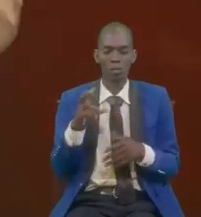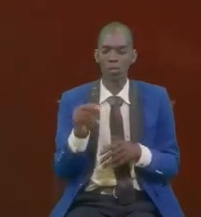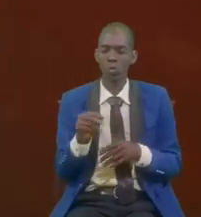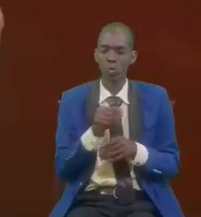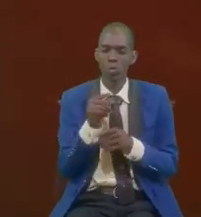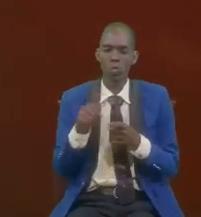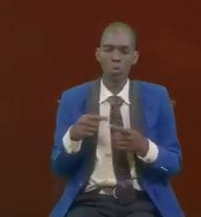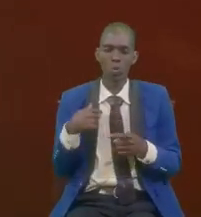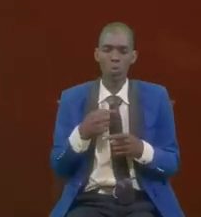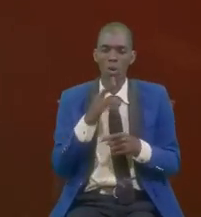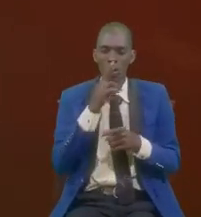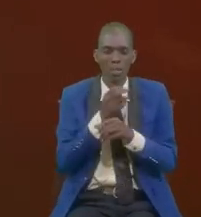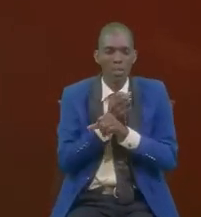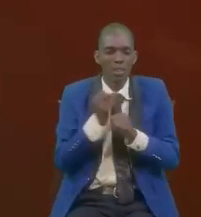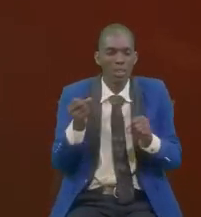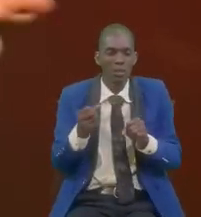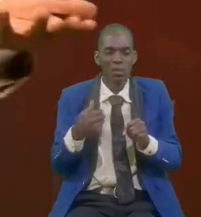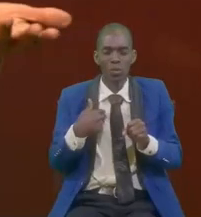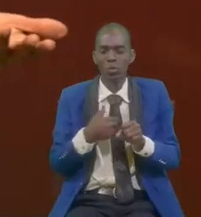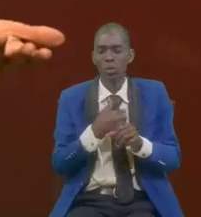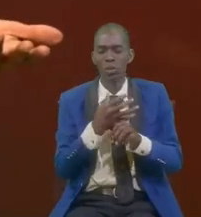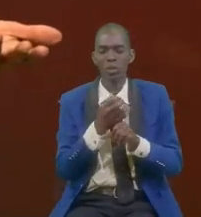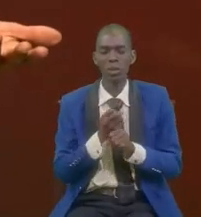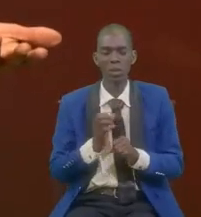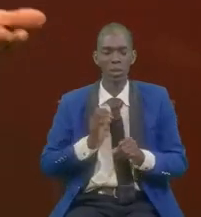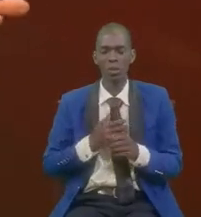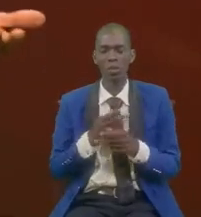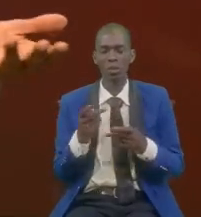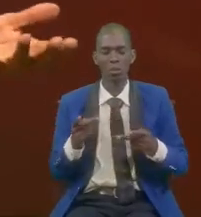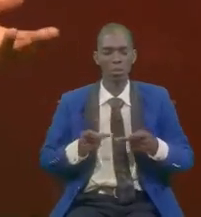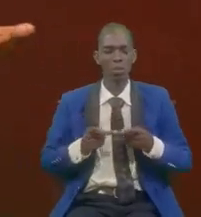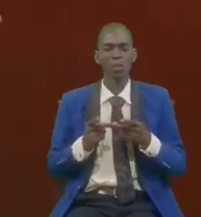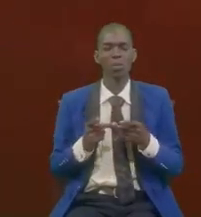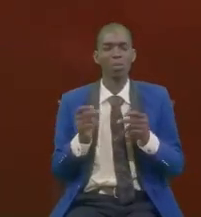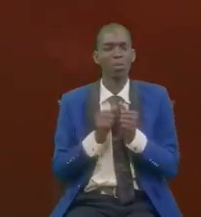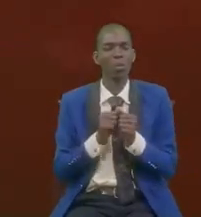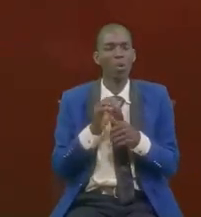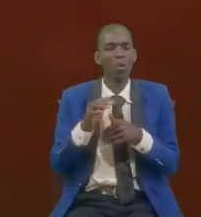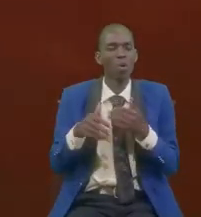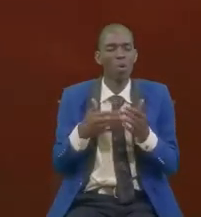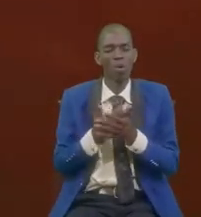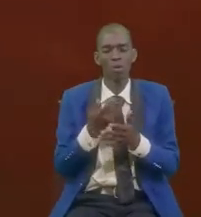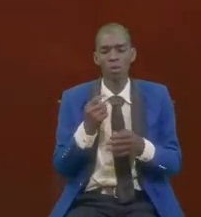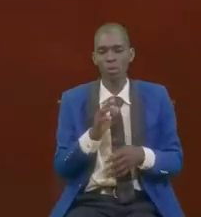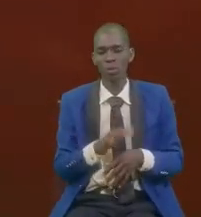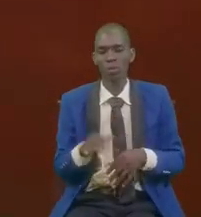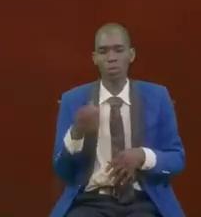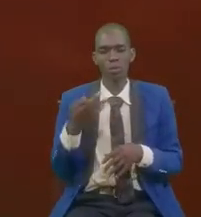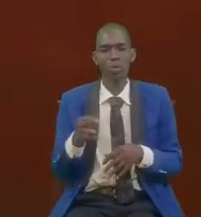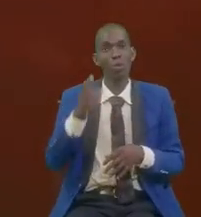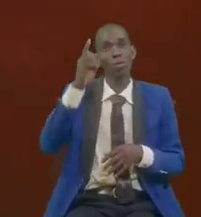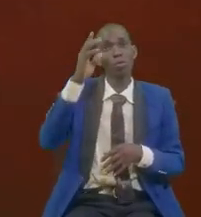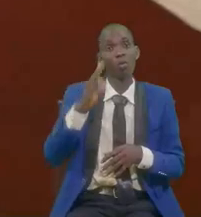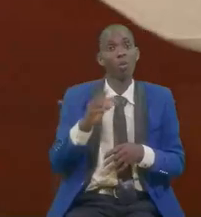Et nous abandonne. Quand on est sauvé, on prend notre place avec tous les enfants de Dieu. Lorsque la parole de Dieu